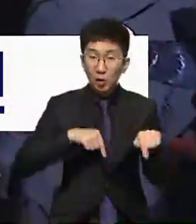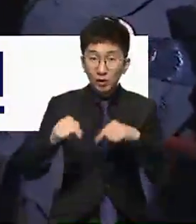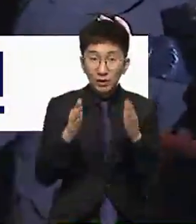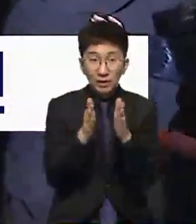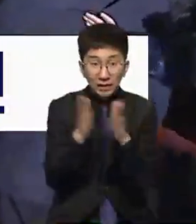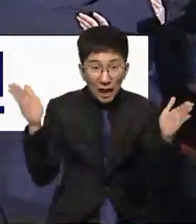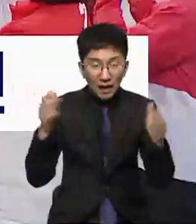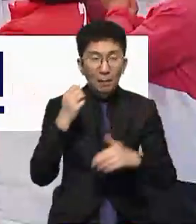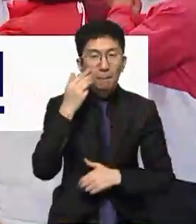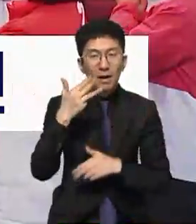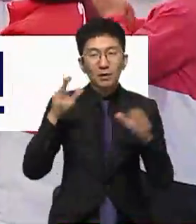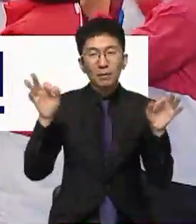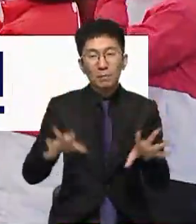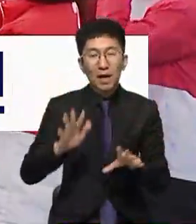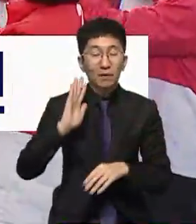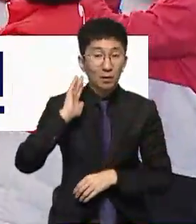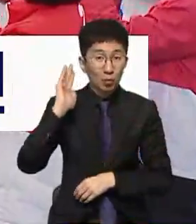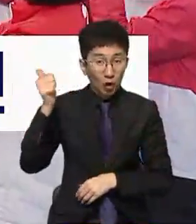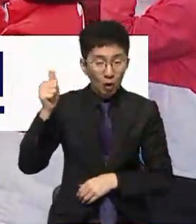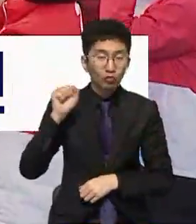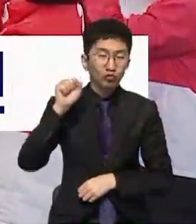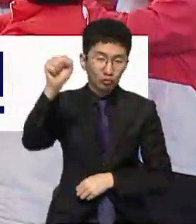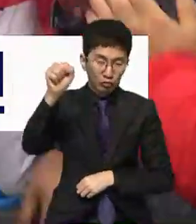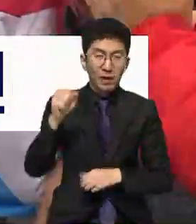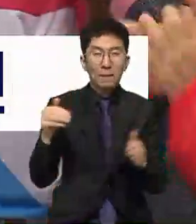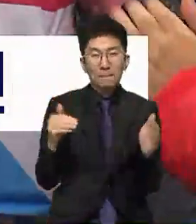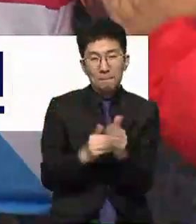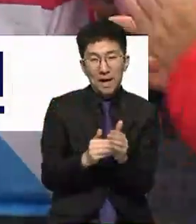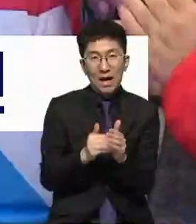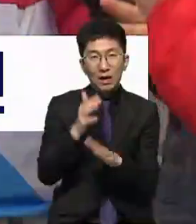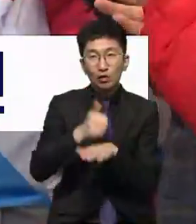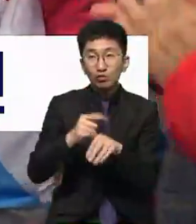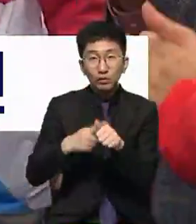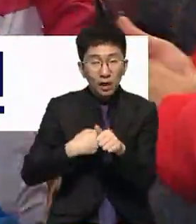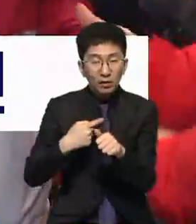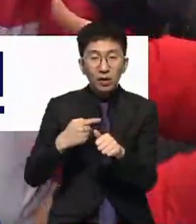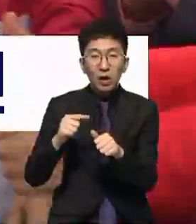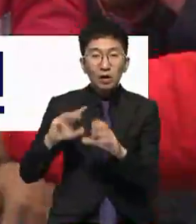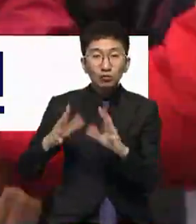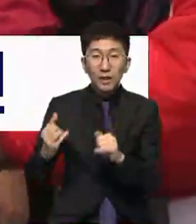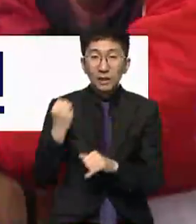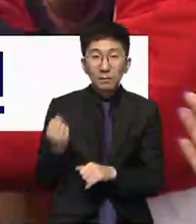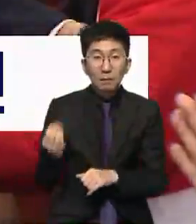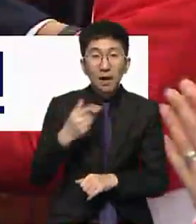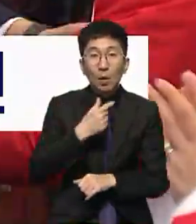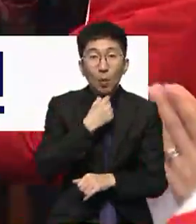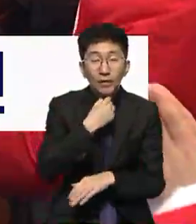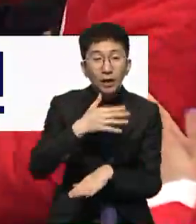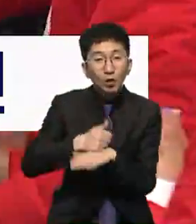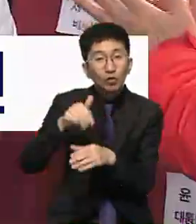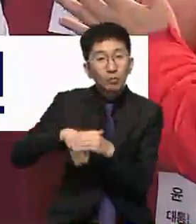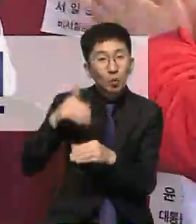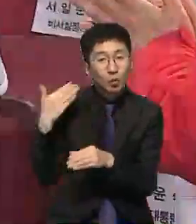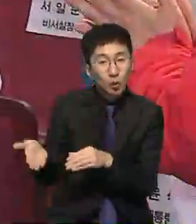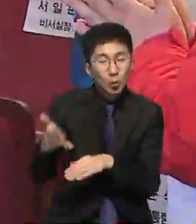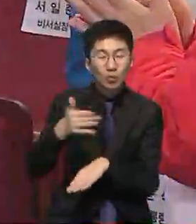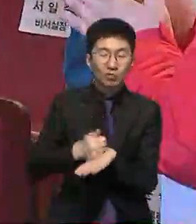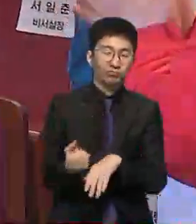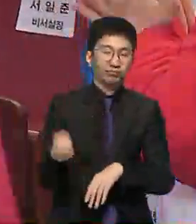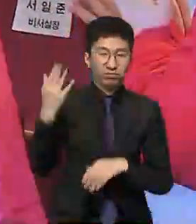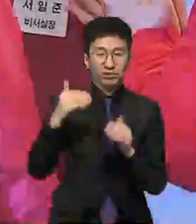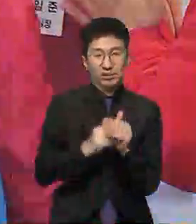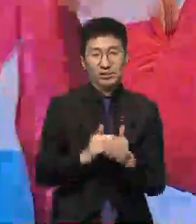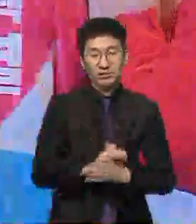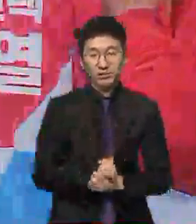만에 제1야당 대선 후보로서 정권교체를 바라는 민심을 발판으로 대권을 거머쥐었습니다. 윤 당선인은